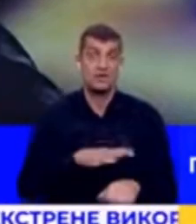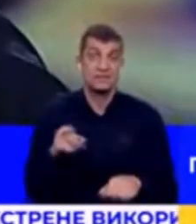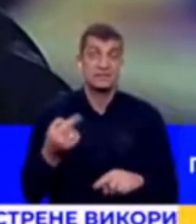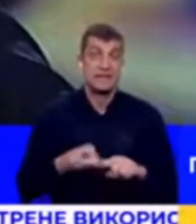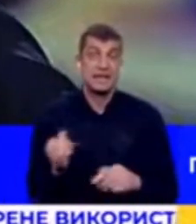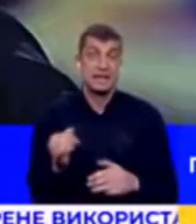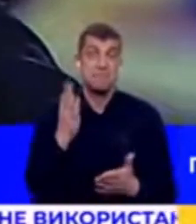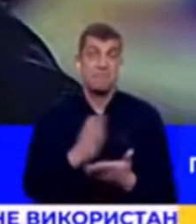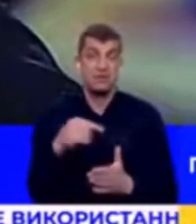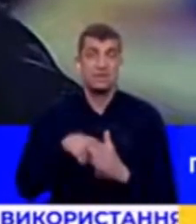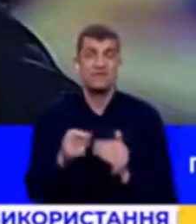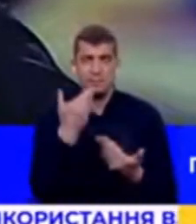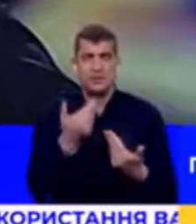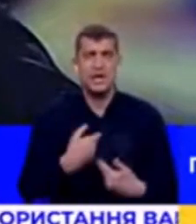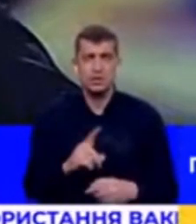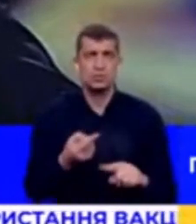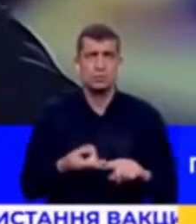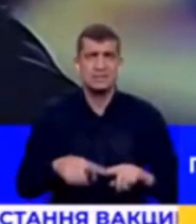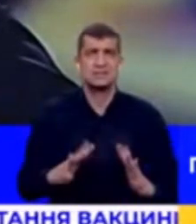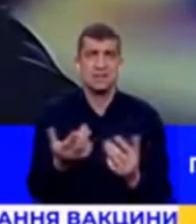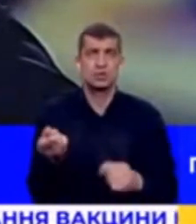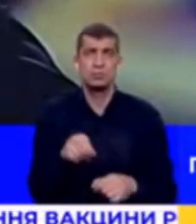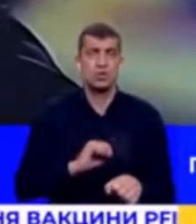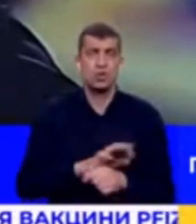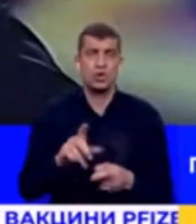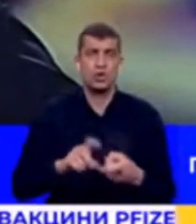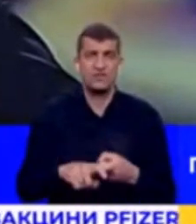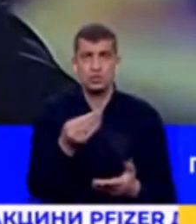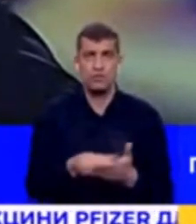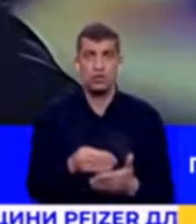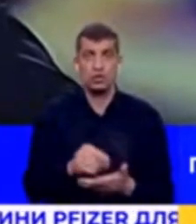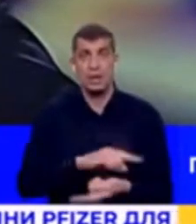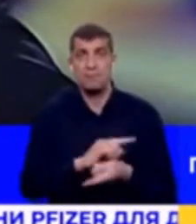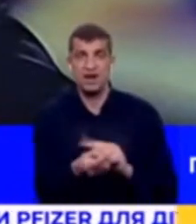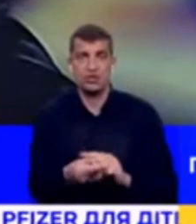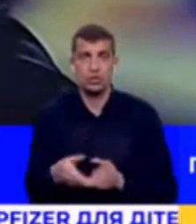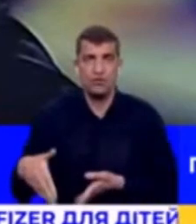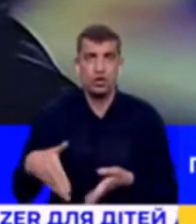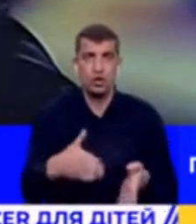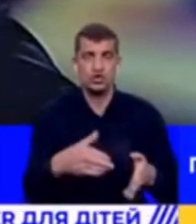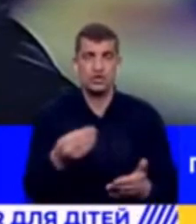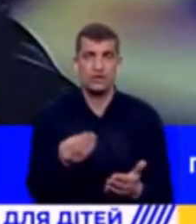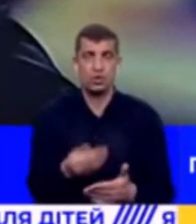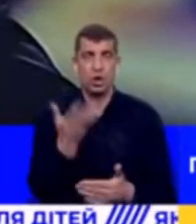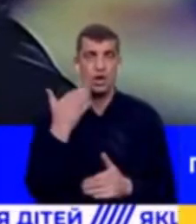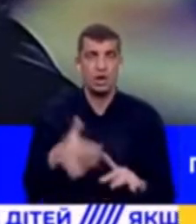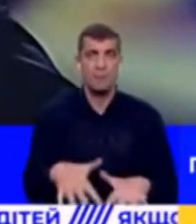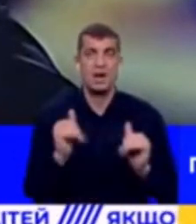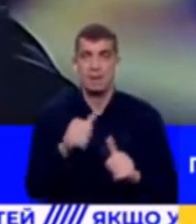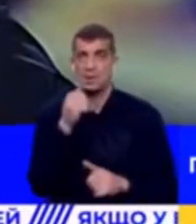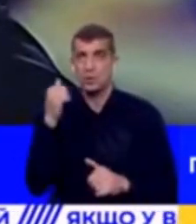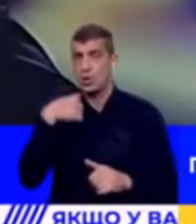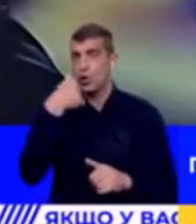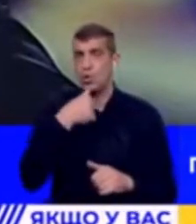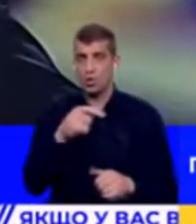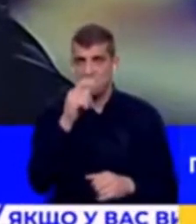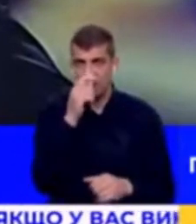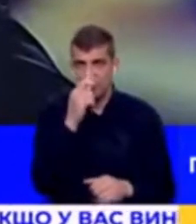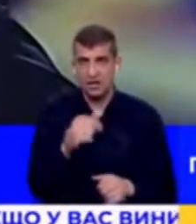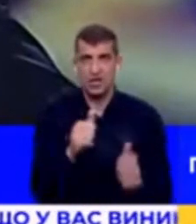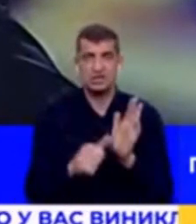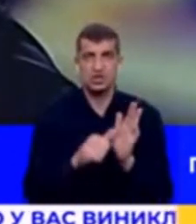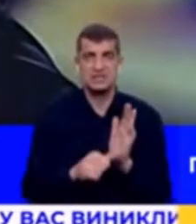увазі. Ви питаєте, чому це сталося? Тому що коронавірусний фонд перетворили в дорожній фонд. Коли парламент минулого року в квітні